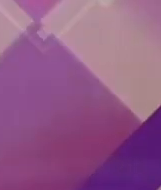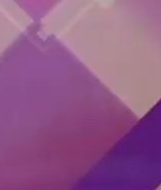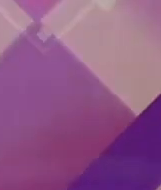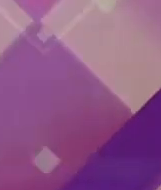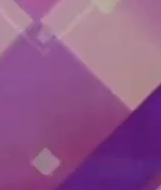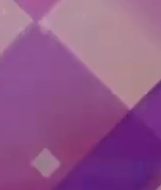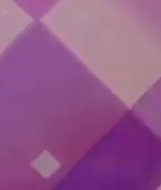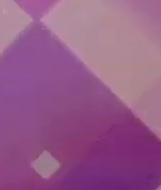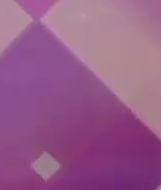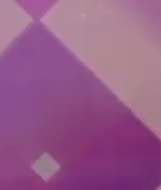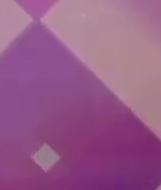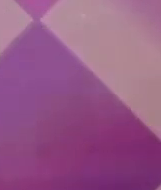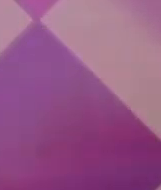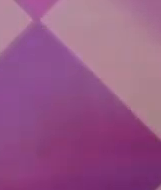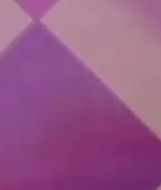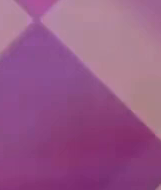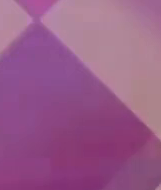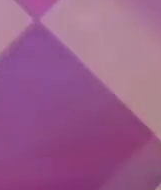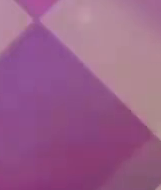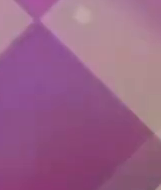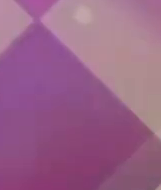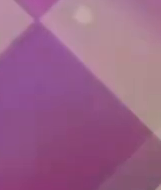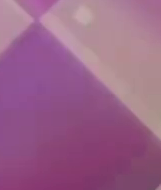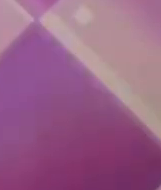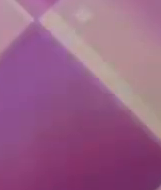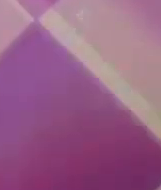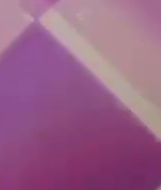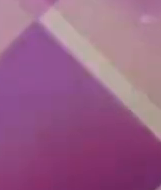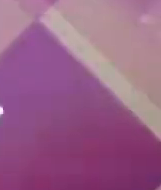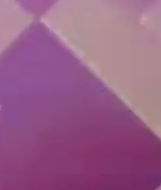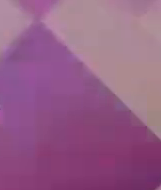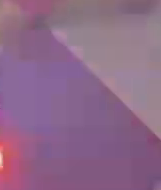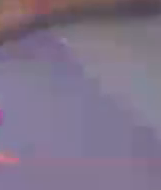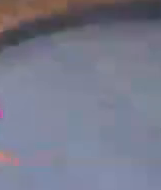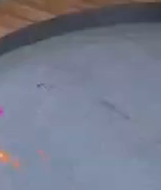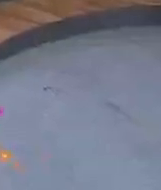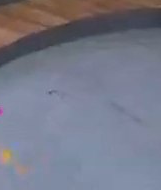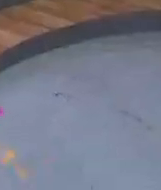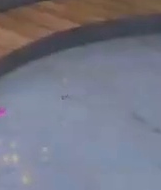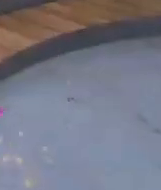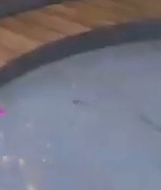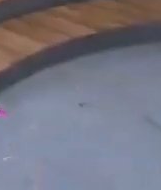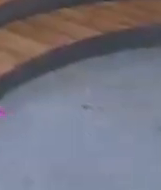이사 만루에도 많은 관심 부탁드립니다. 지금까지 시청해주셔서 감사합니다.